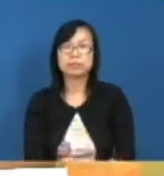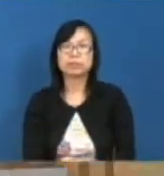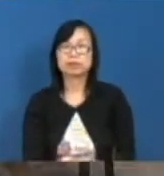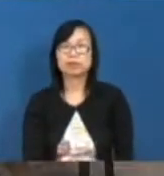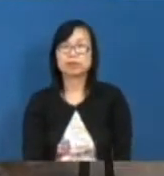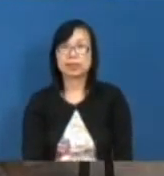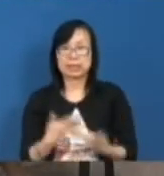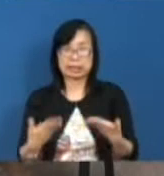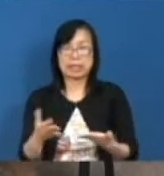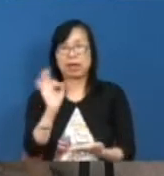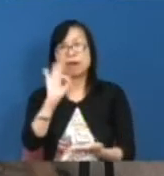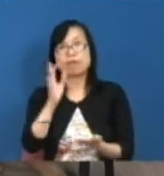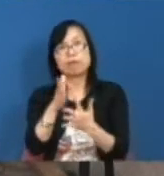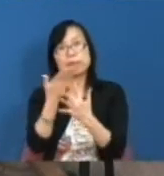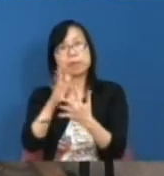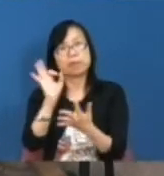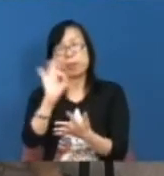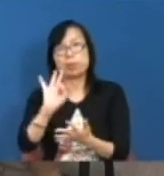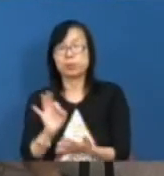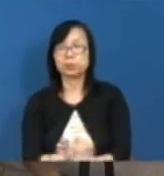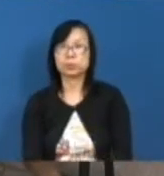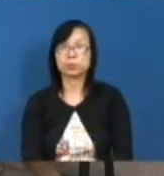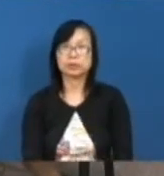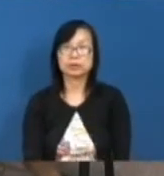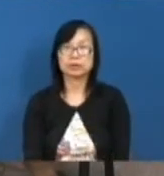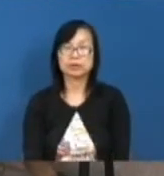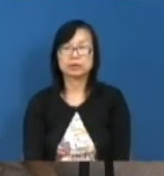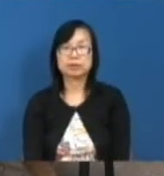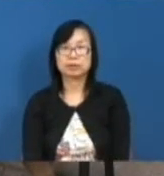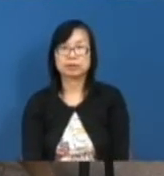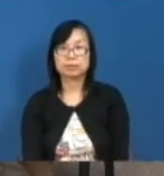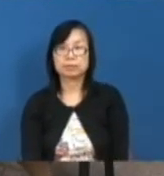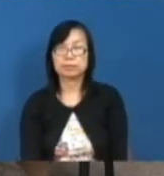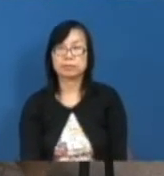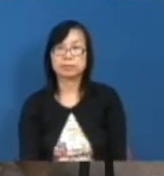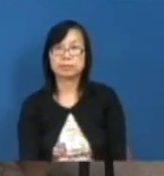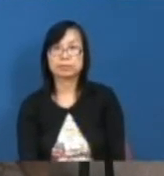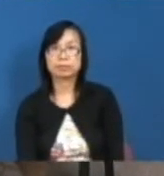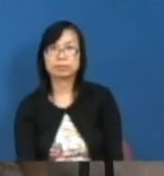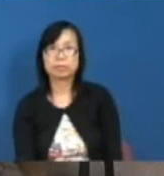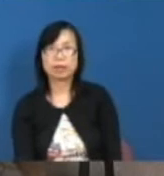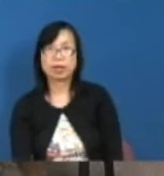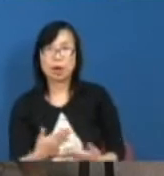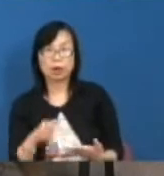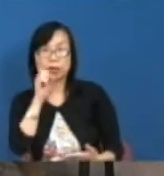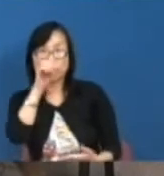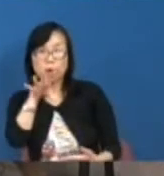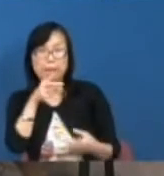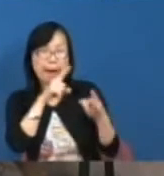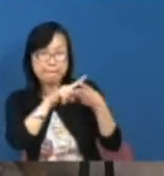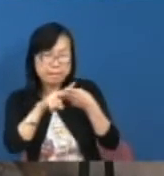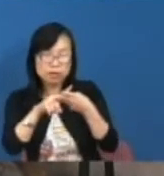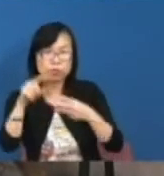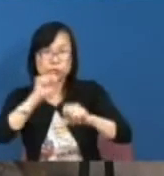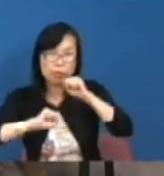家冇分別嘅，基本上 係啊，係咪啊？即係好簡單嘅道理。即係我哋講民主運動，其實唔係抽象咁